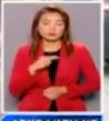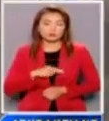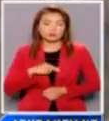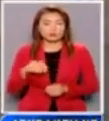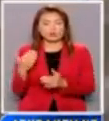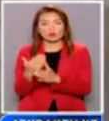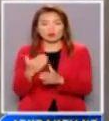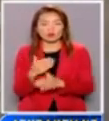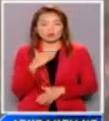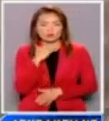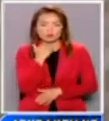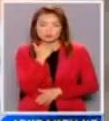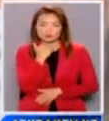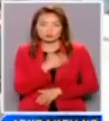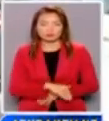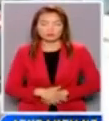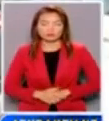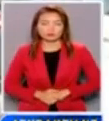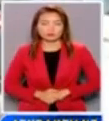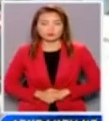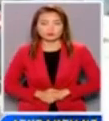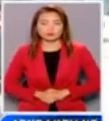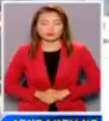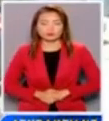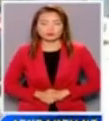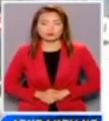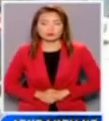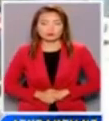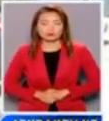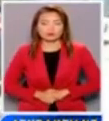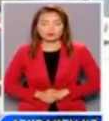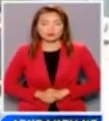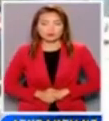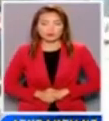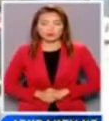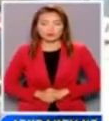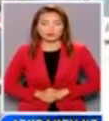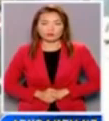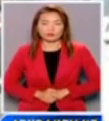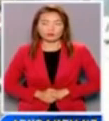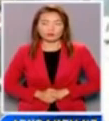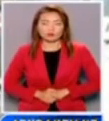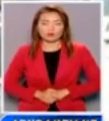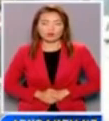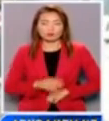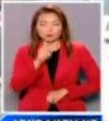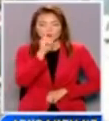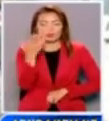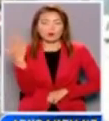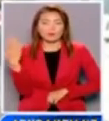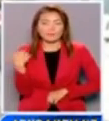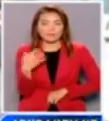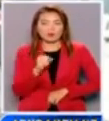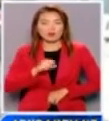істеуге құлықсыз танытып отырған көрінеді. Так, с прошлого года мой административный дело по алиментам. Мен жарты жылдан астан